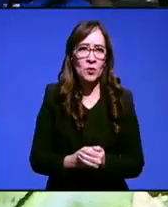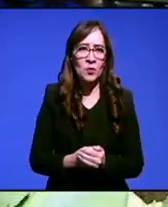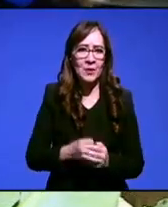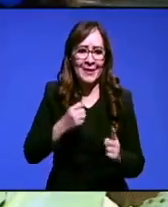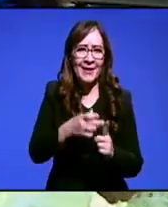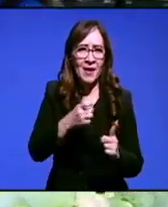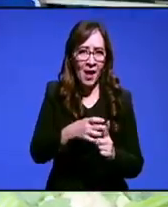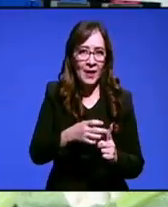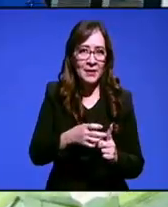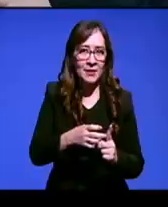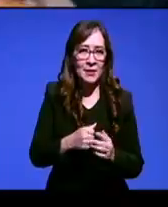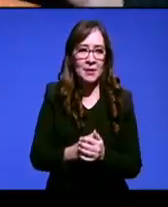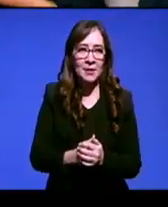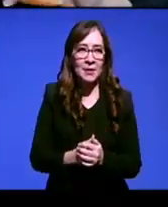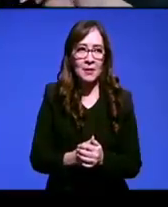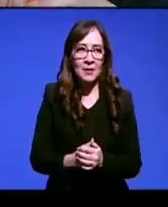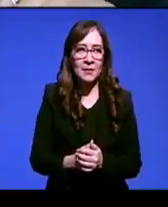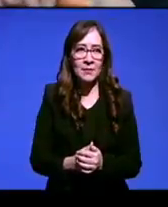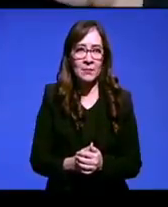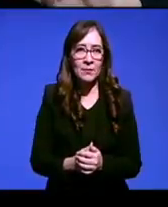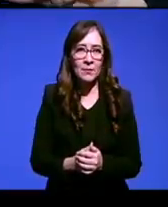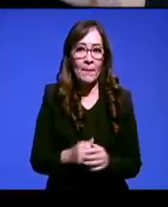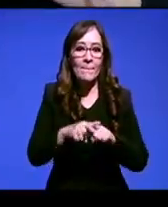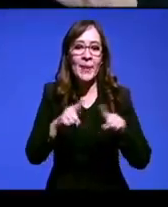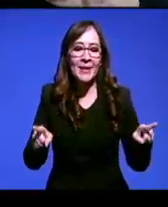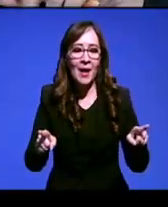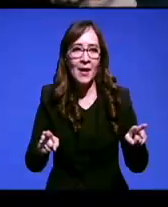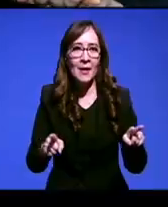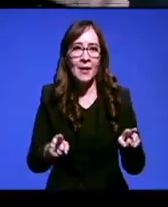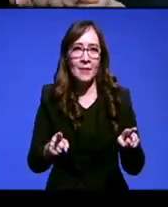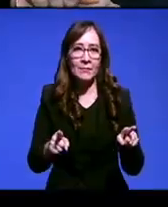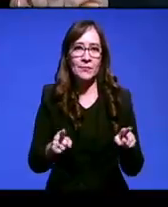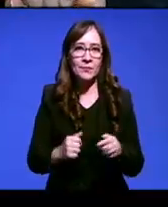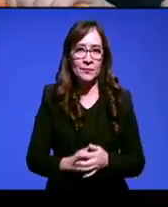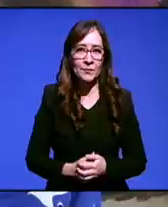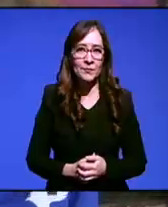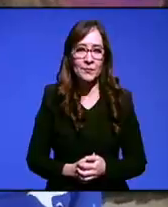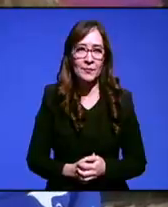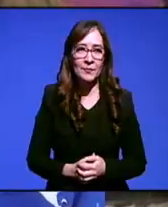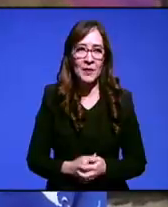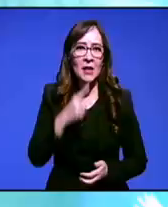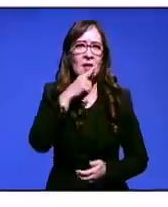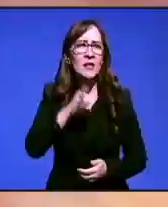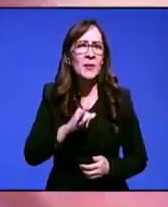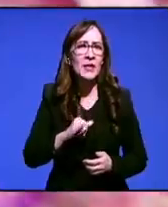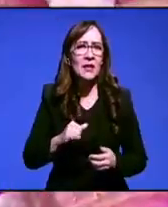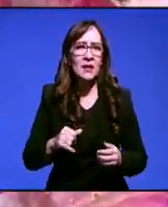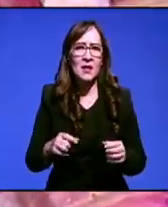lama dan berbeda banget sama yang udah lama banget. Dia tuh pasti melengkung begitu. Jadi kayak karet gitu ya, lentur